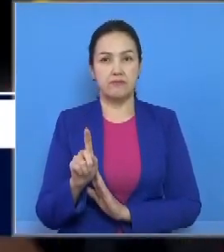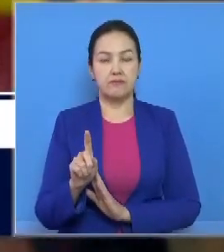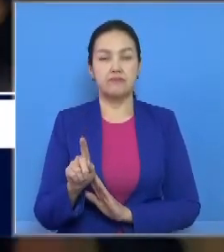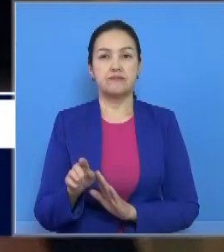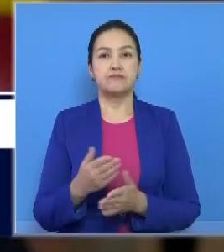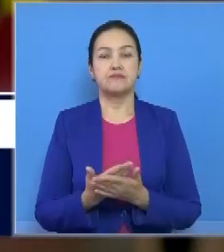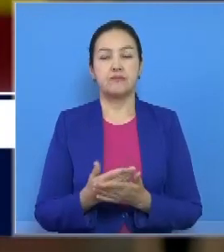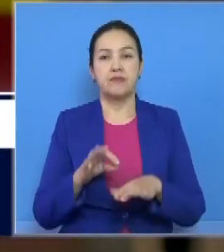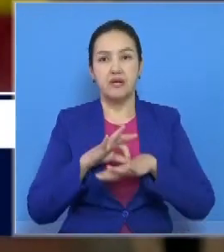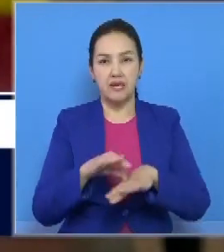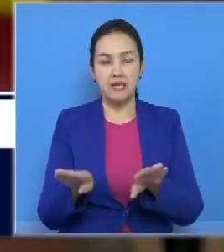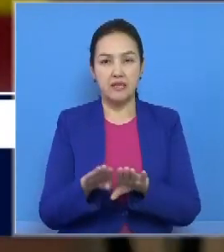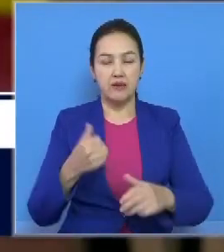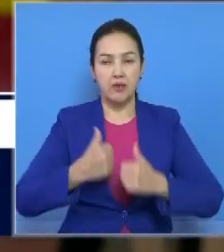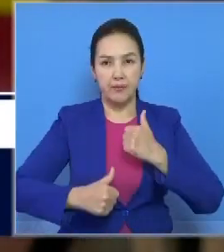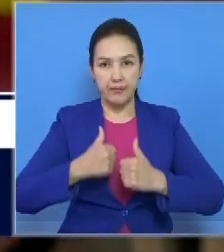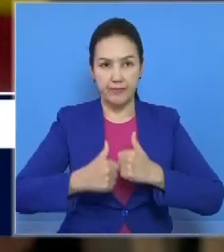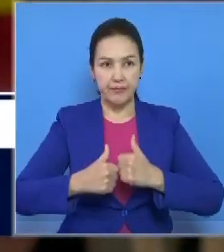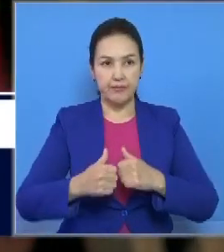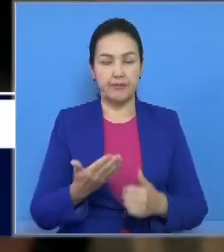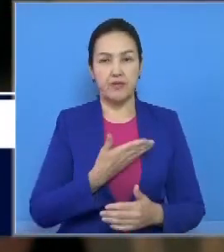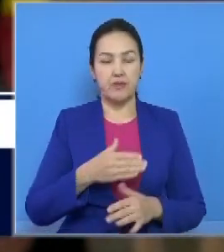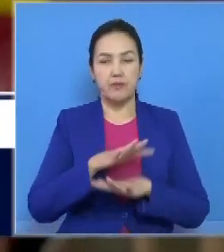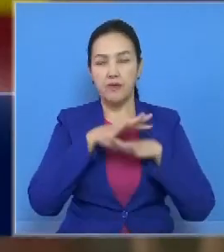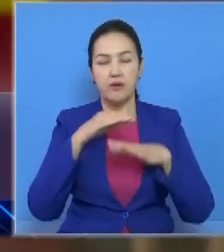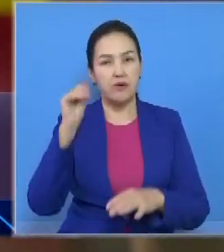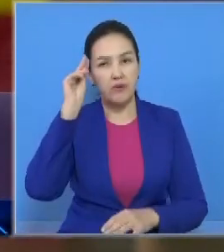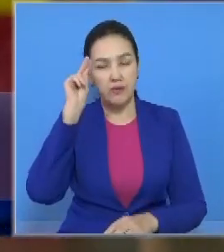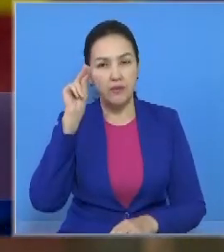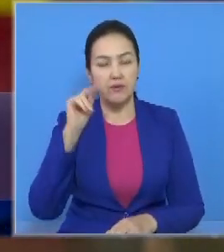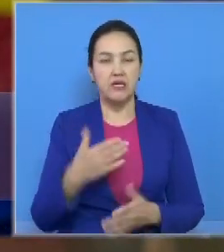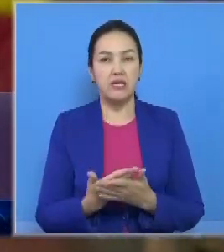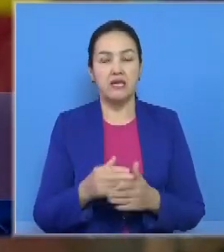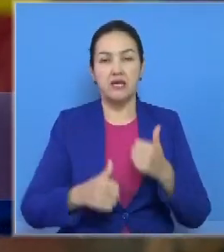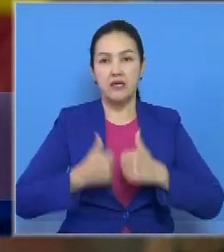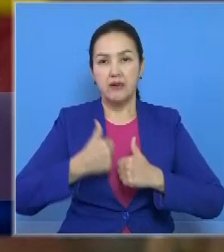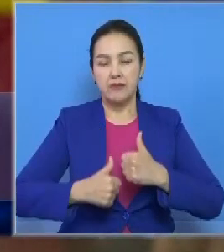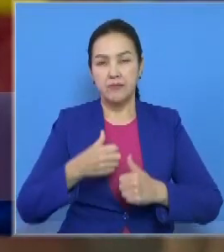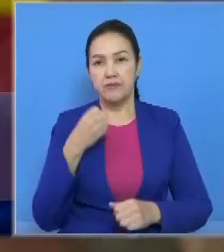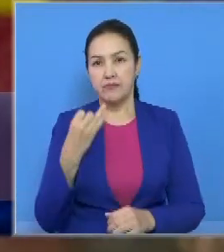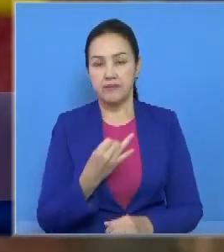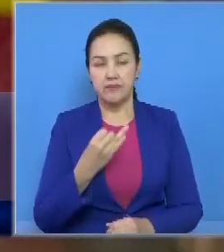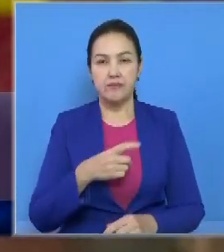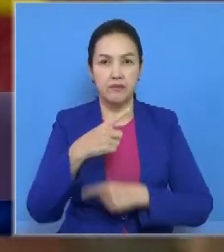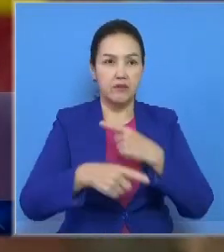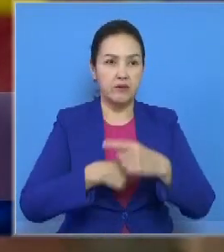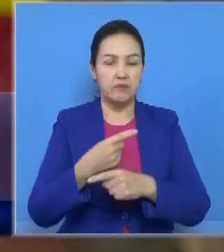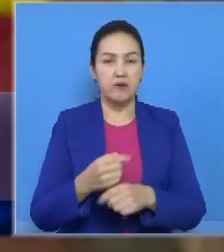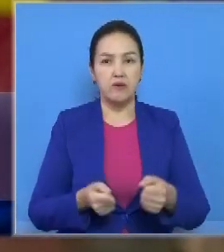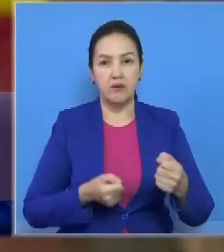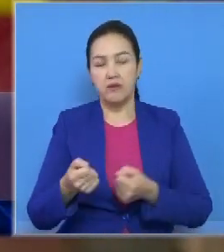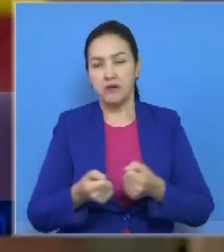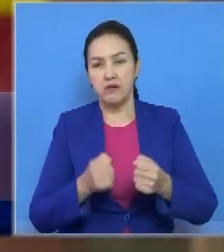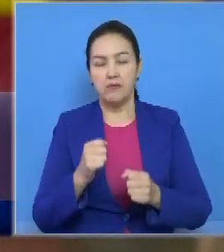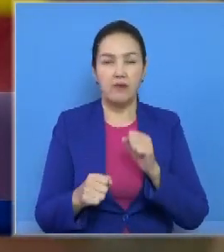началось проведение этого конкурса. Мы много узнали от этого конкурса. И в будущем, когда будем водить